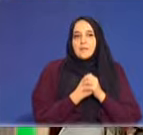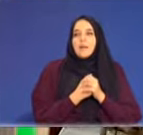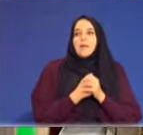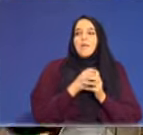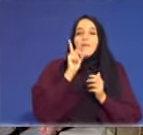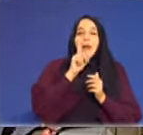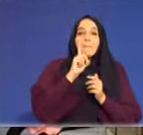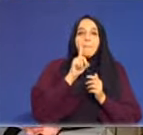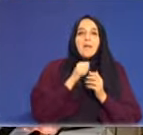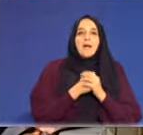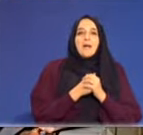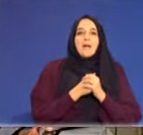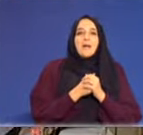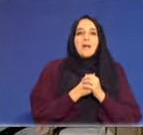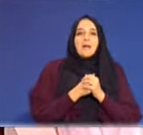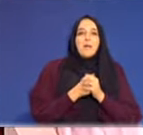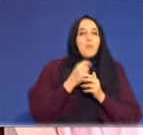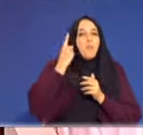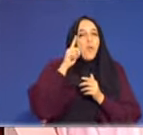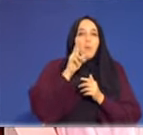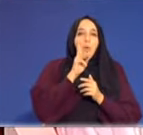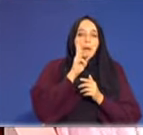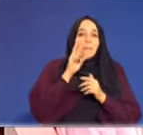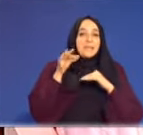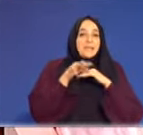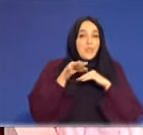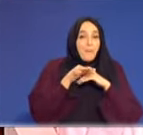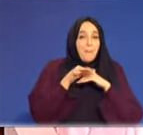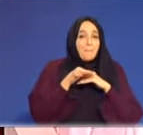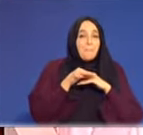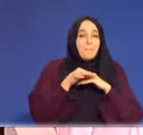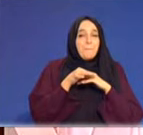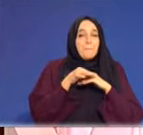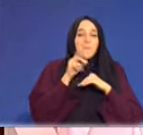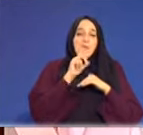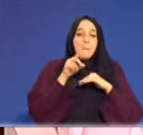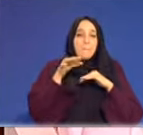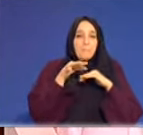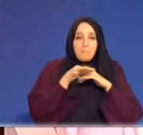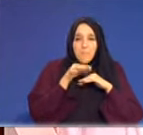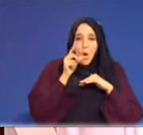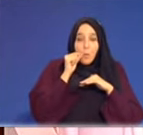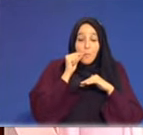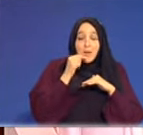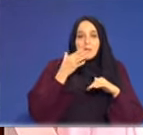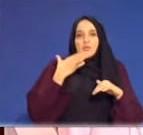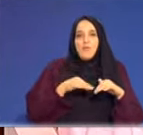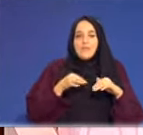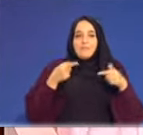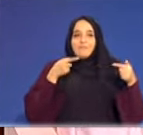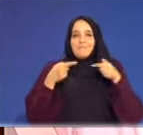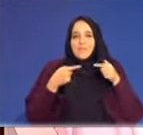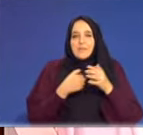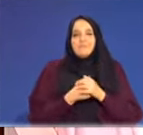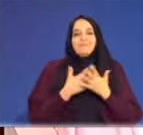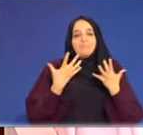أم أنس نعم أم أنس بالنسبة لمشكل كبير الذي حدث زوجها ووليدها دكتور يا أم أنس أولا المشكل